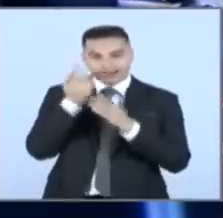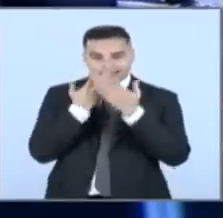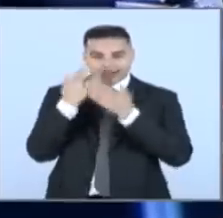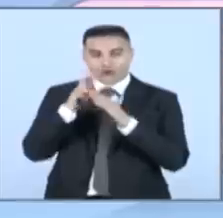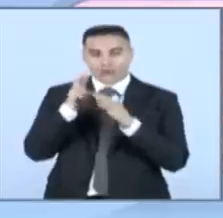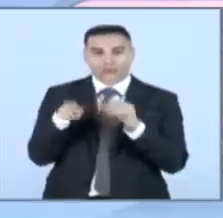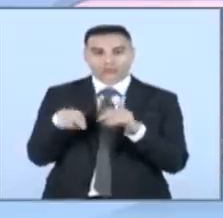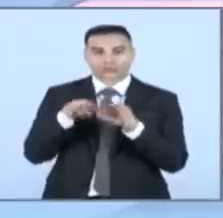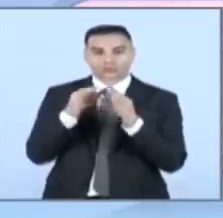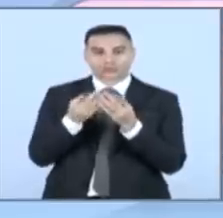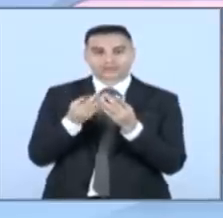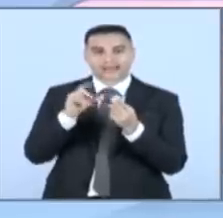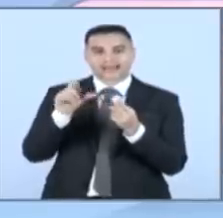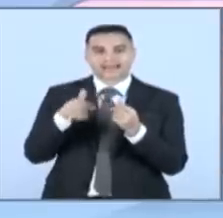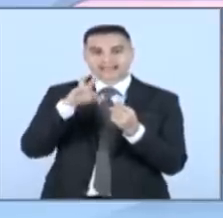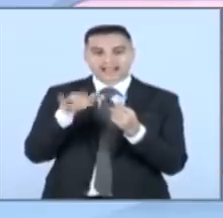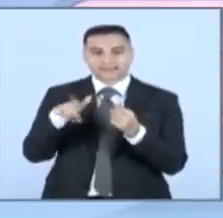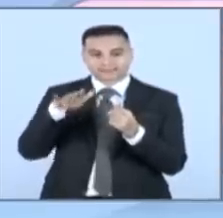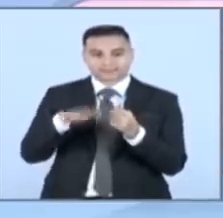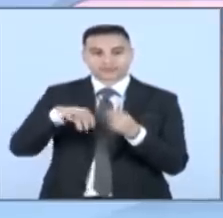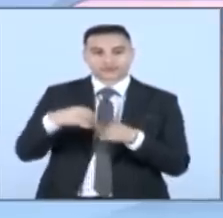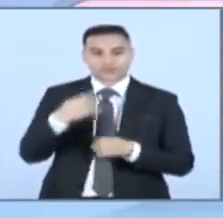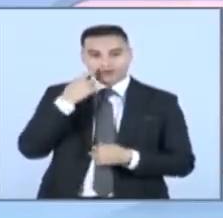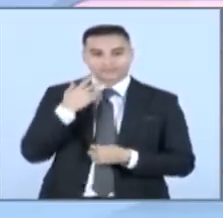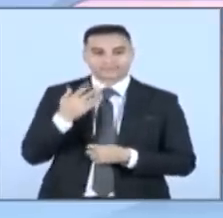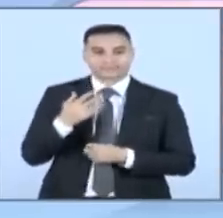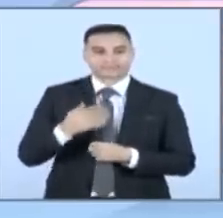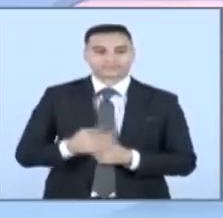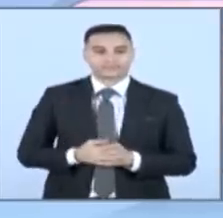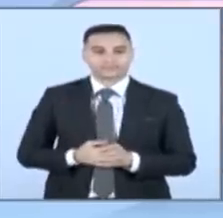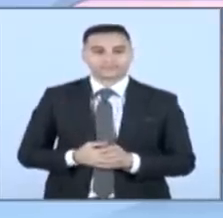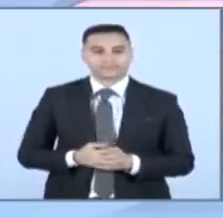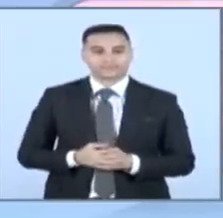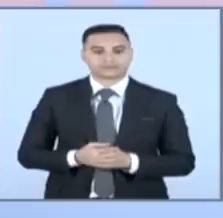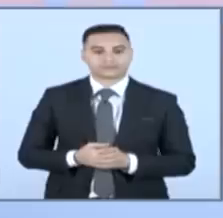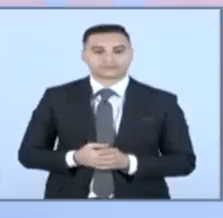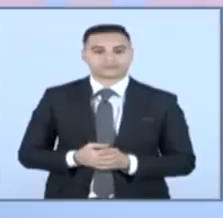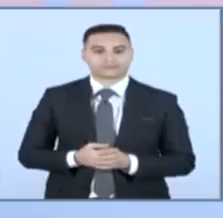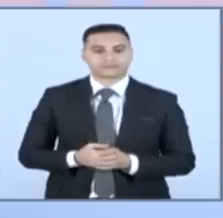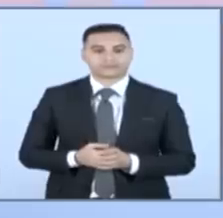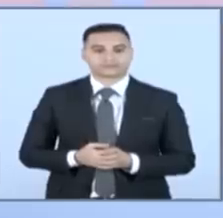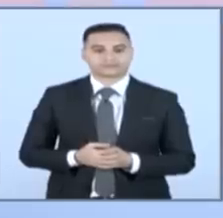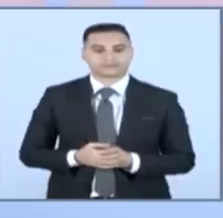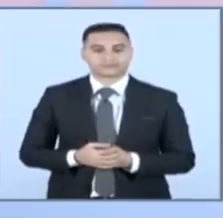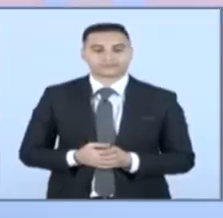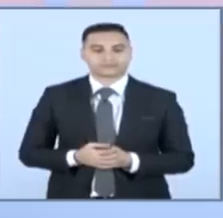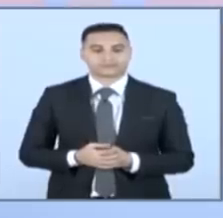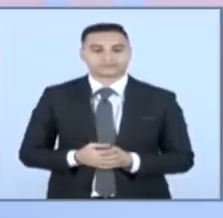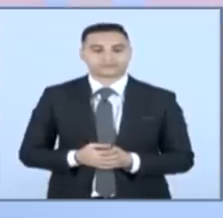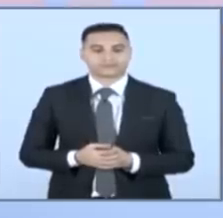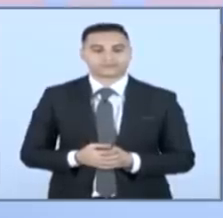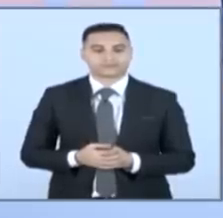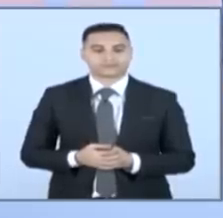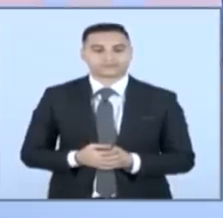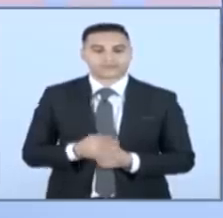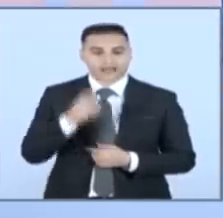لعائلة نيازي، دوس على البازر. للأسف غيروا رأيهم الاثنين. يا نهار أبيض،